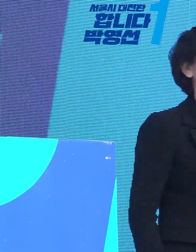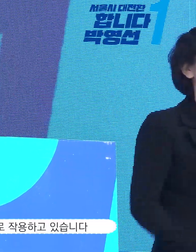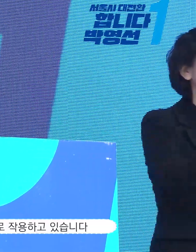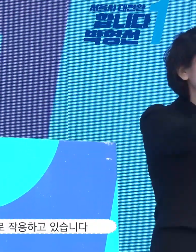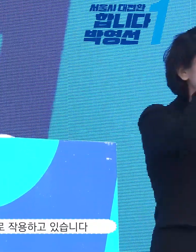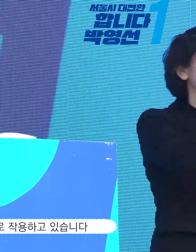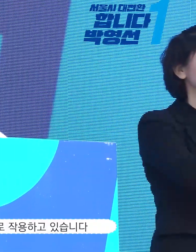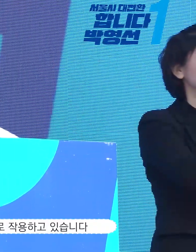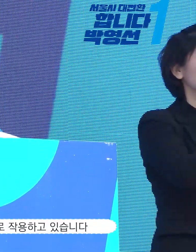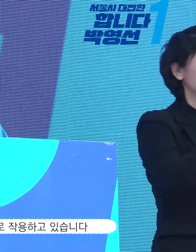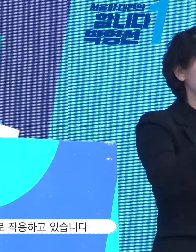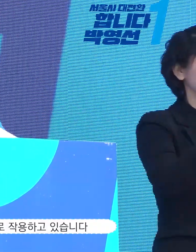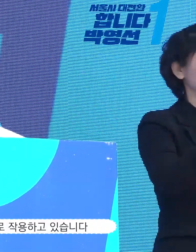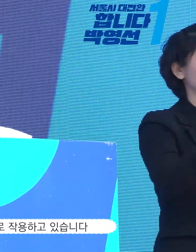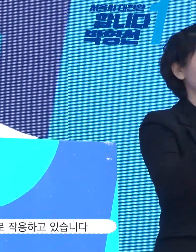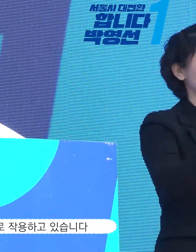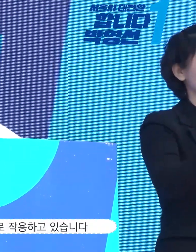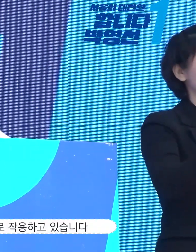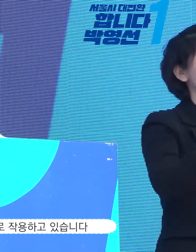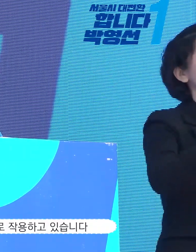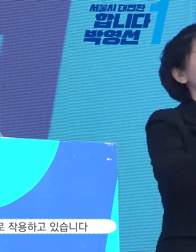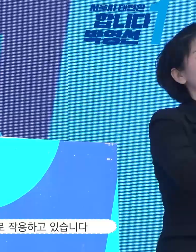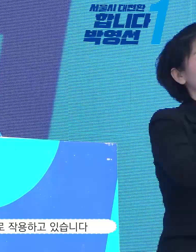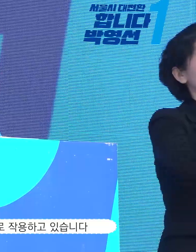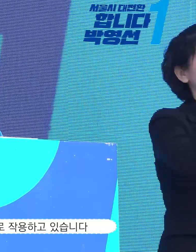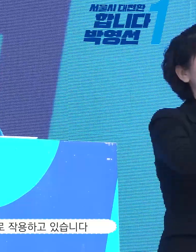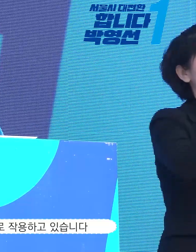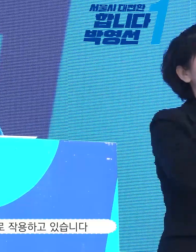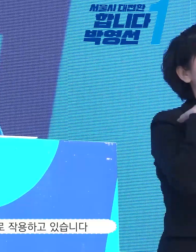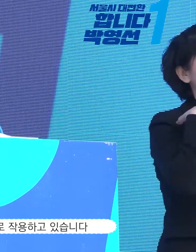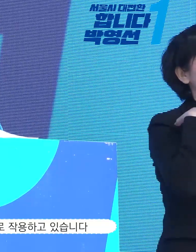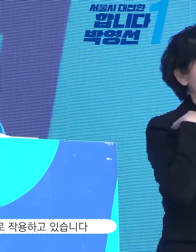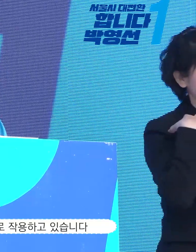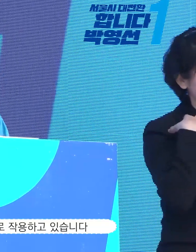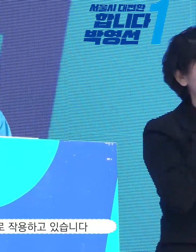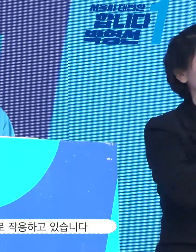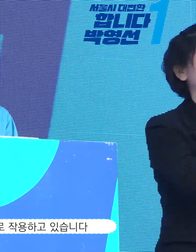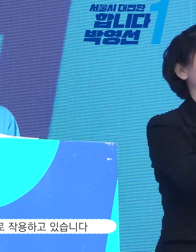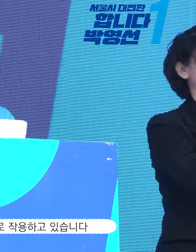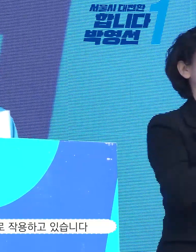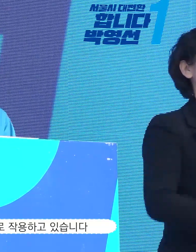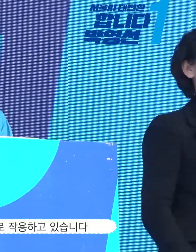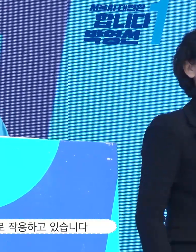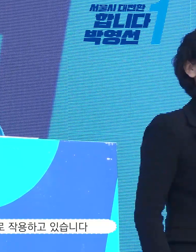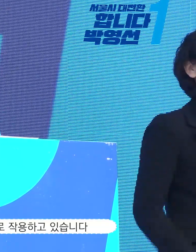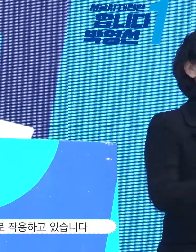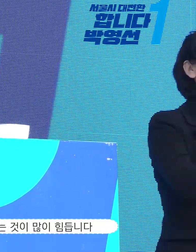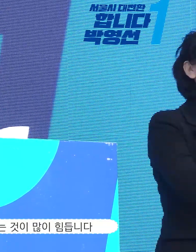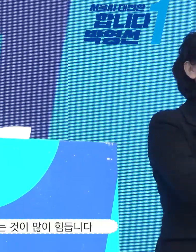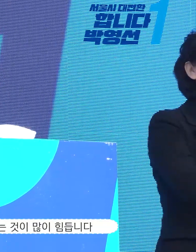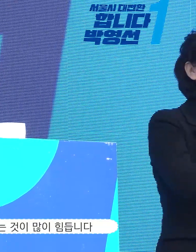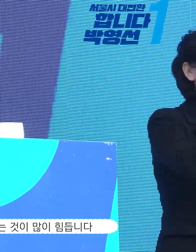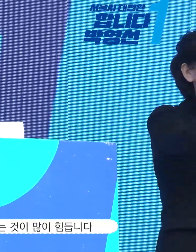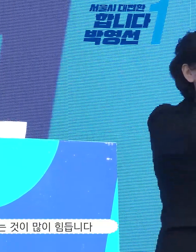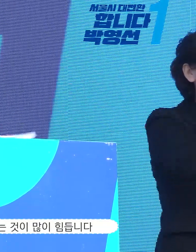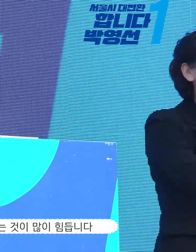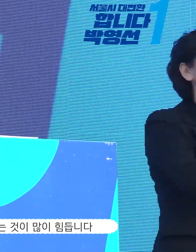청년들이 대중교통 비용 적지 않은 부담으로 작용을 하고 있습니다. 특히